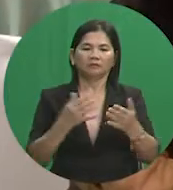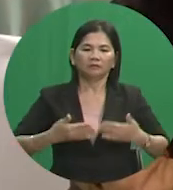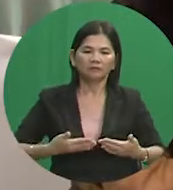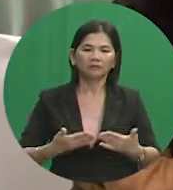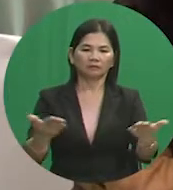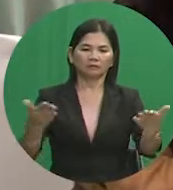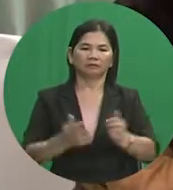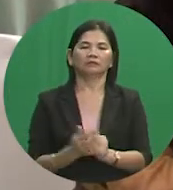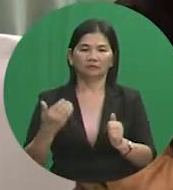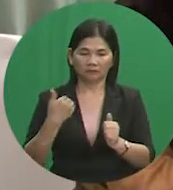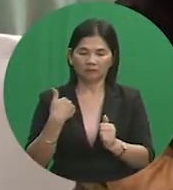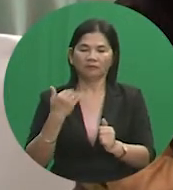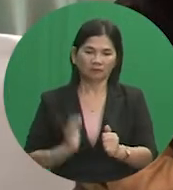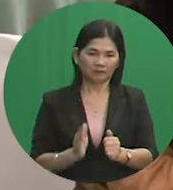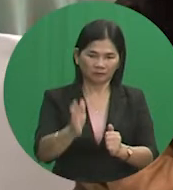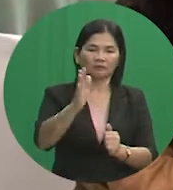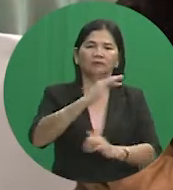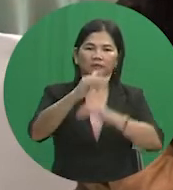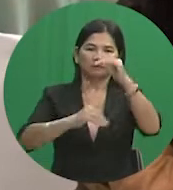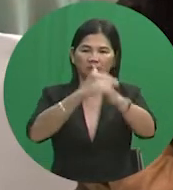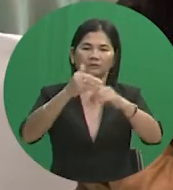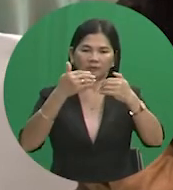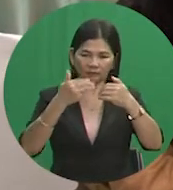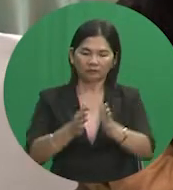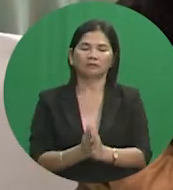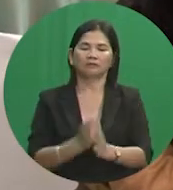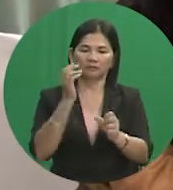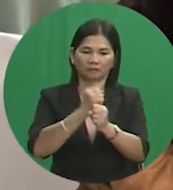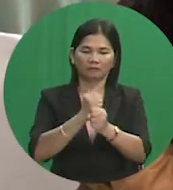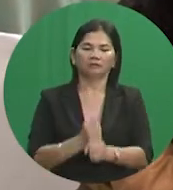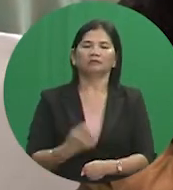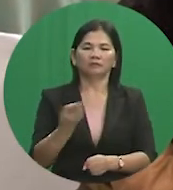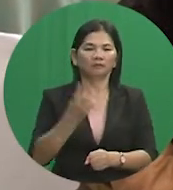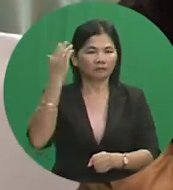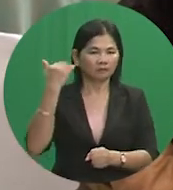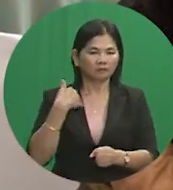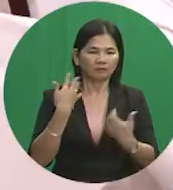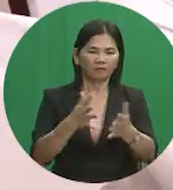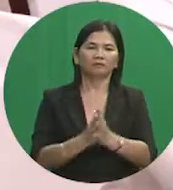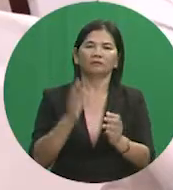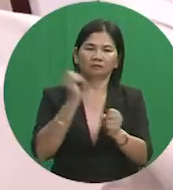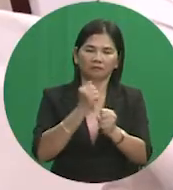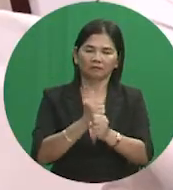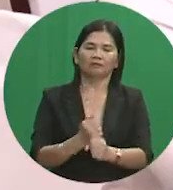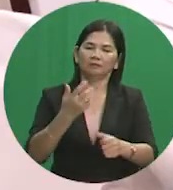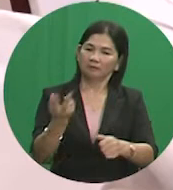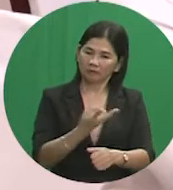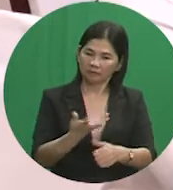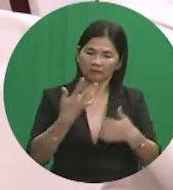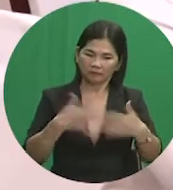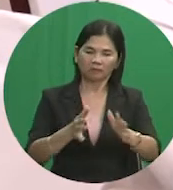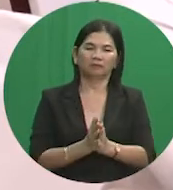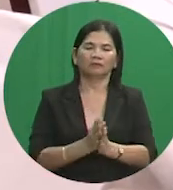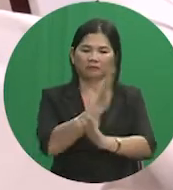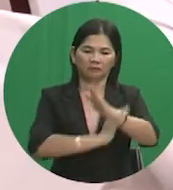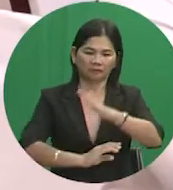ลีในกาปนเลื่อนวัฒนาเพียบขนมกิจกาสับเพียบเย็นเดอร์ดามิเอ็นเพียบบันสีคณีจะมุ่ยวิสัยปี